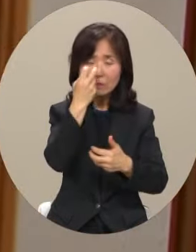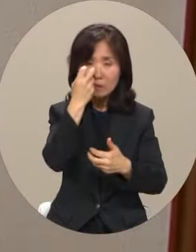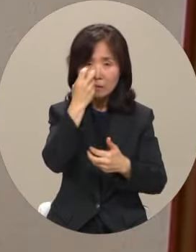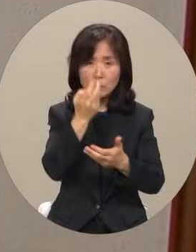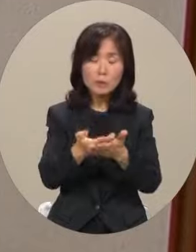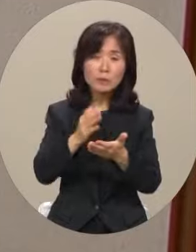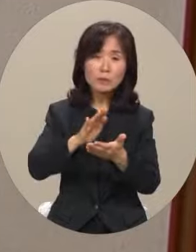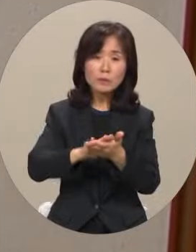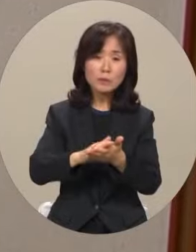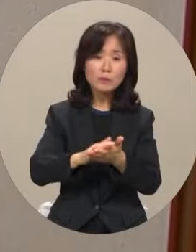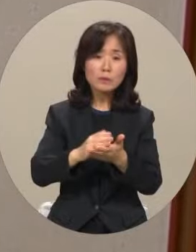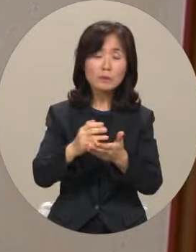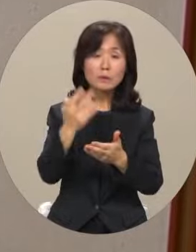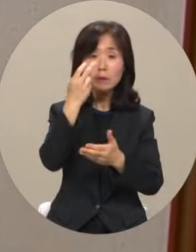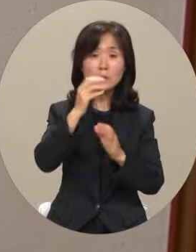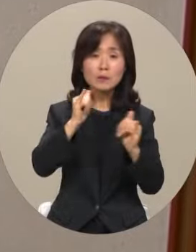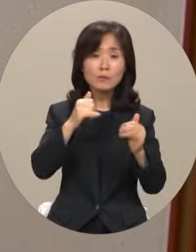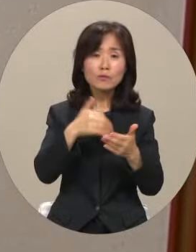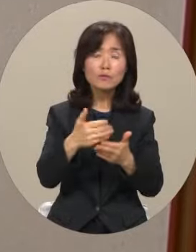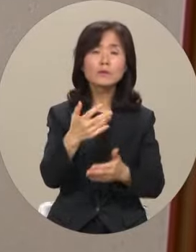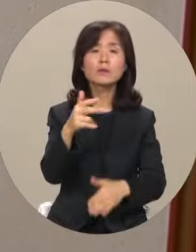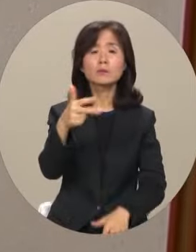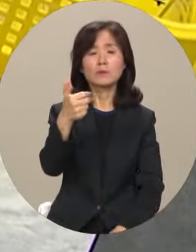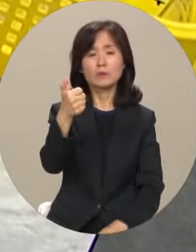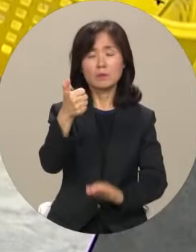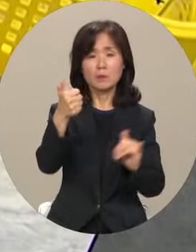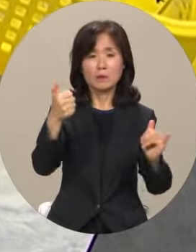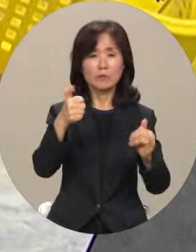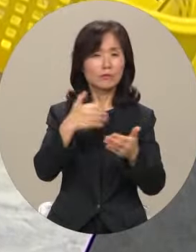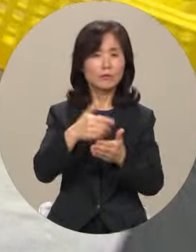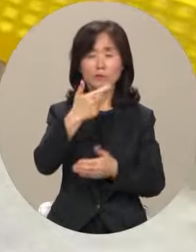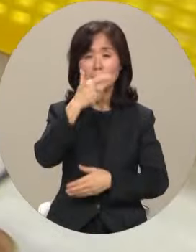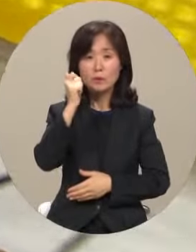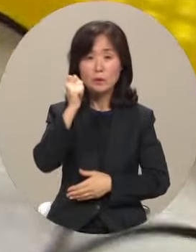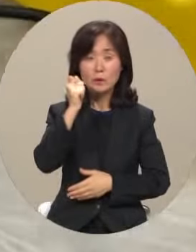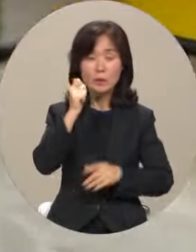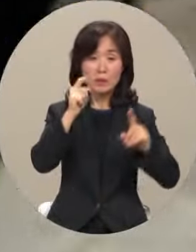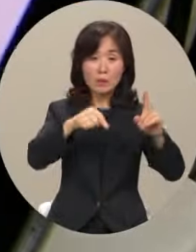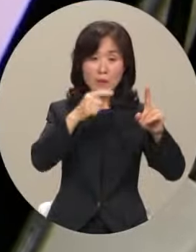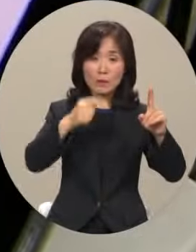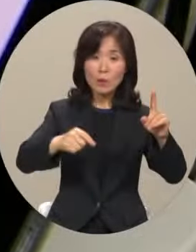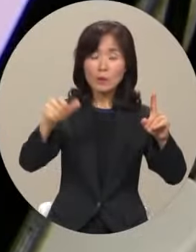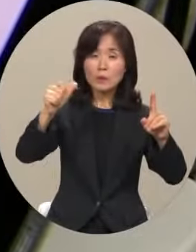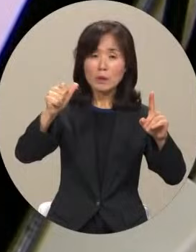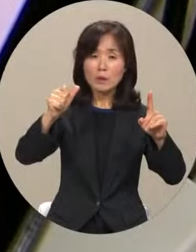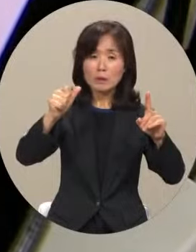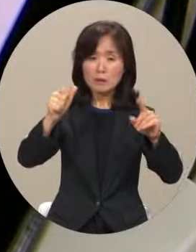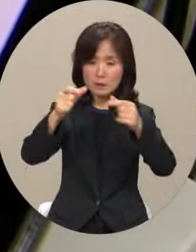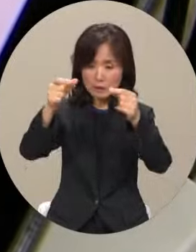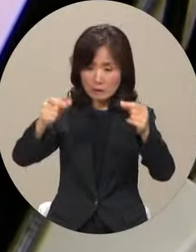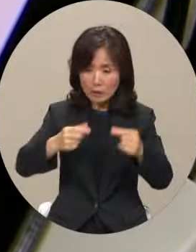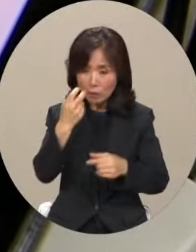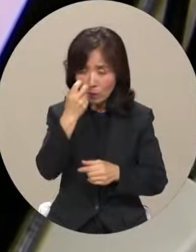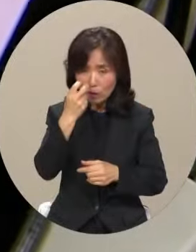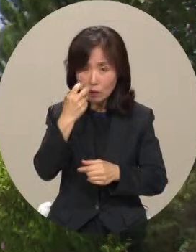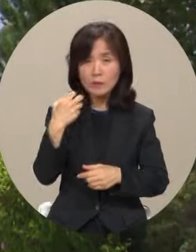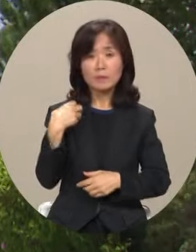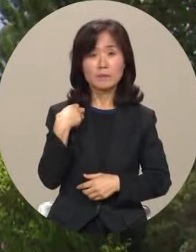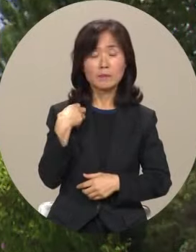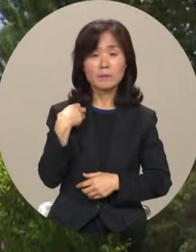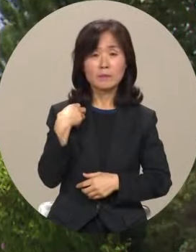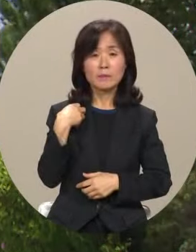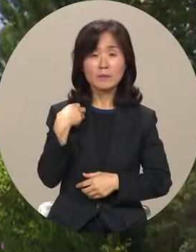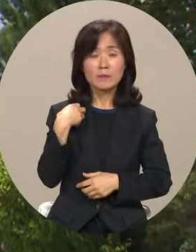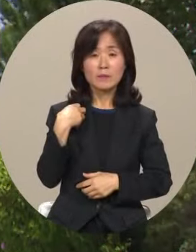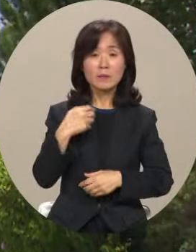750여 명으로 턱없이 부족합니다 일력 한 명당 5천대가 넘는 기기를 관리해야 하는 상황입니다